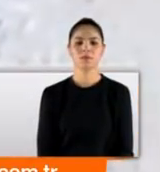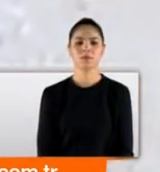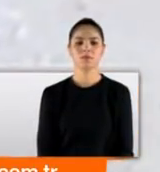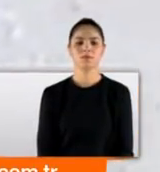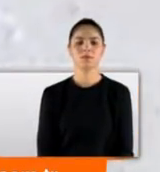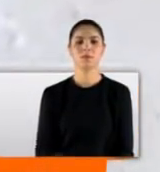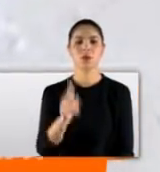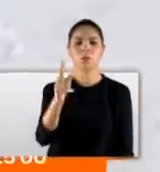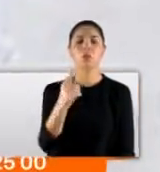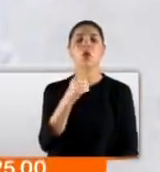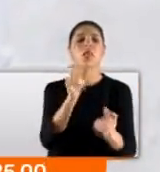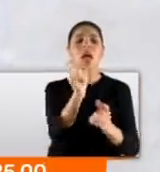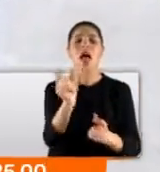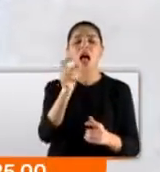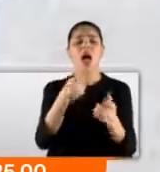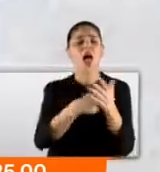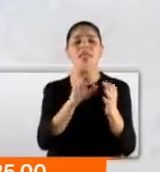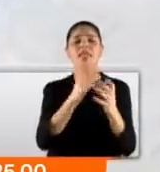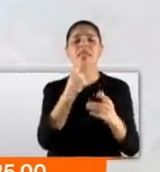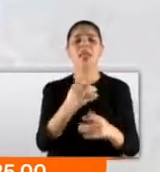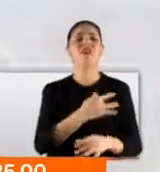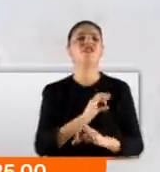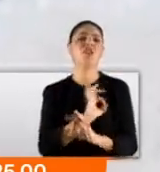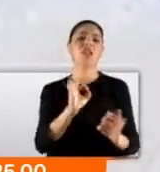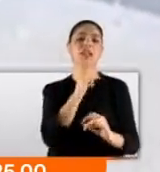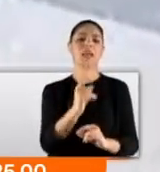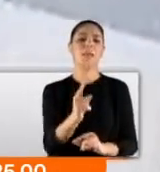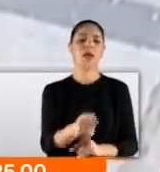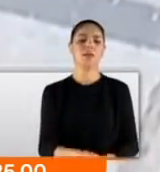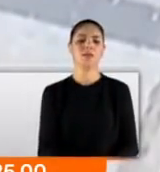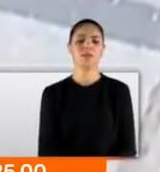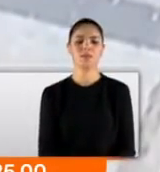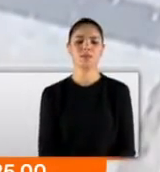Bunun adı tek kelimeyle vicdansızlık. Bu çocuk ne yaptı ki